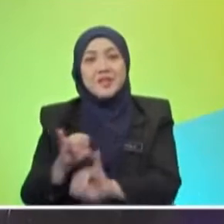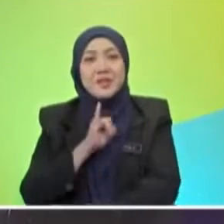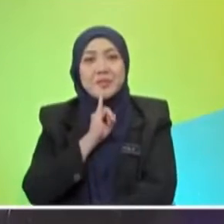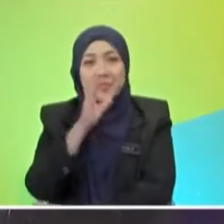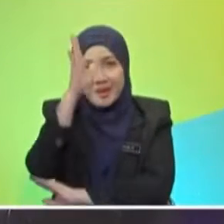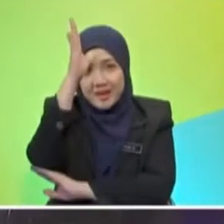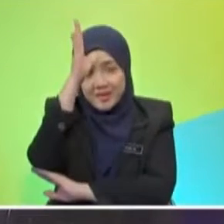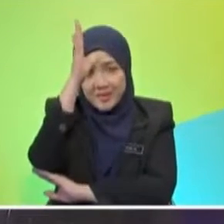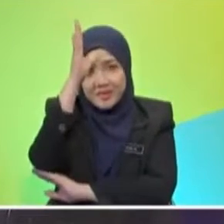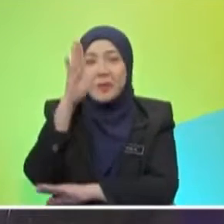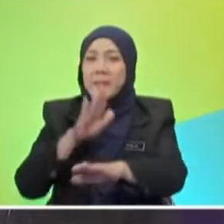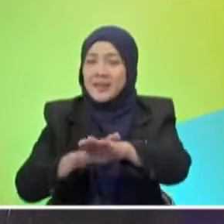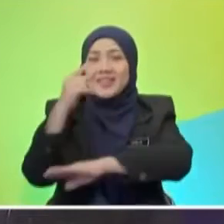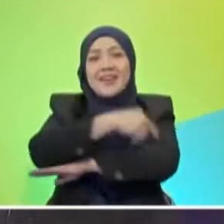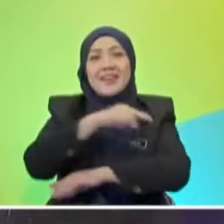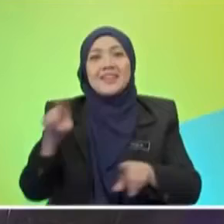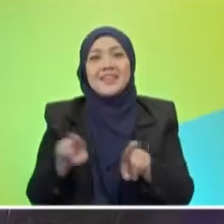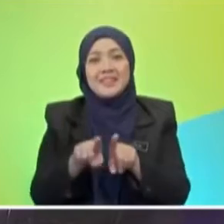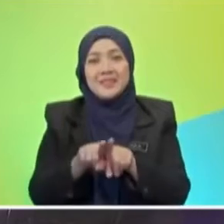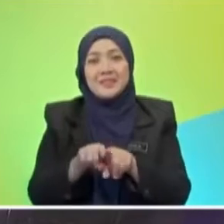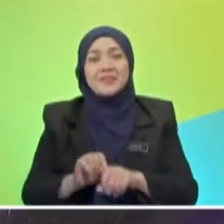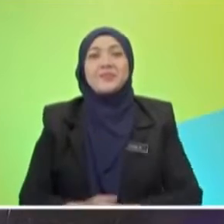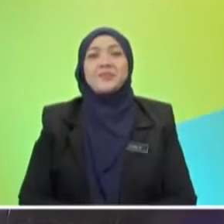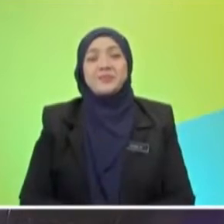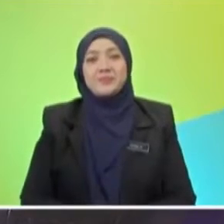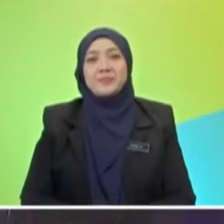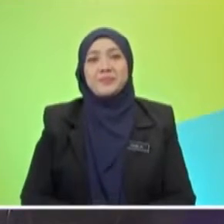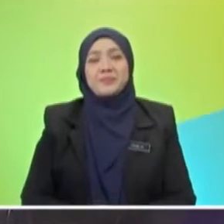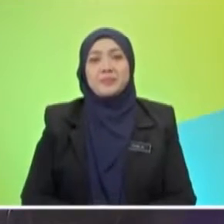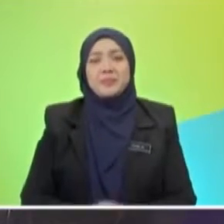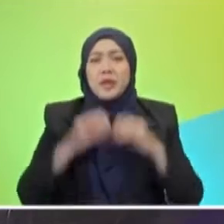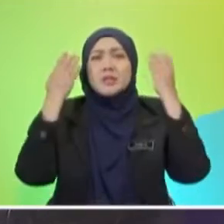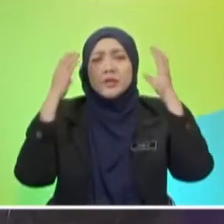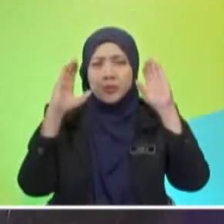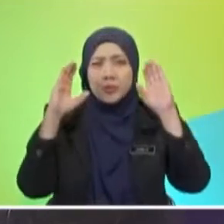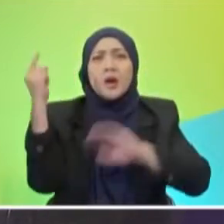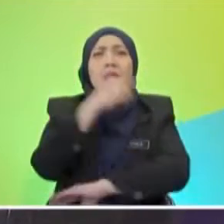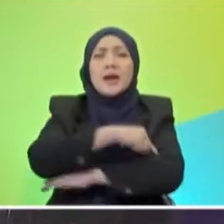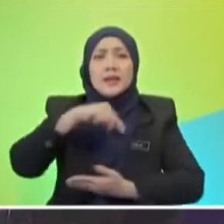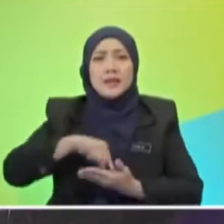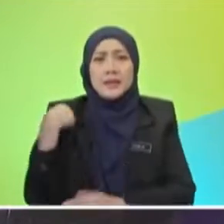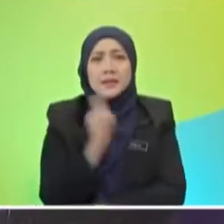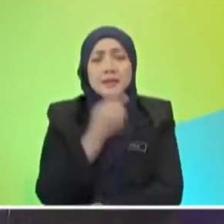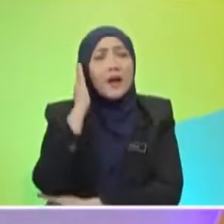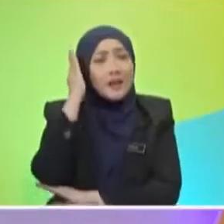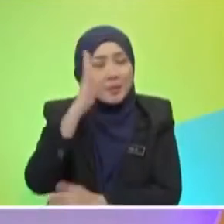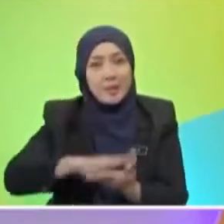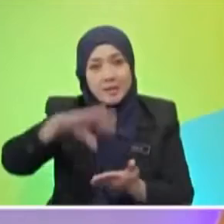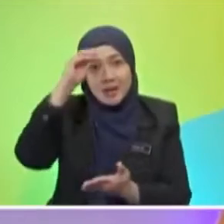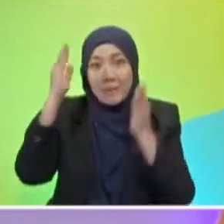Terima kasih atas kesudian bersama dengan kami pada hari ini. Baiklah Cikgu Abdul Rani, hari ini kita nak belajar Bahasa Melayu dengan